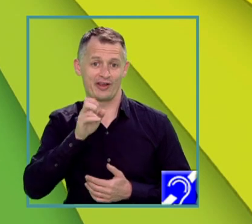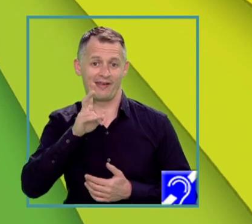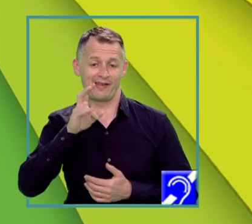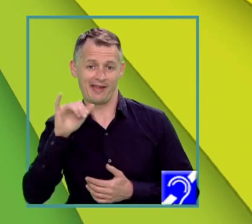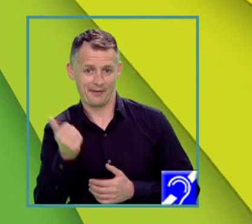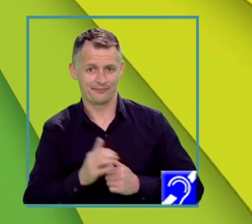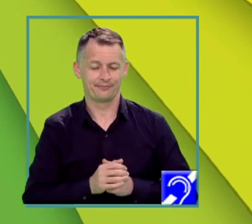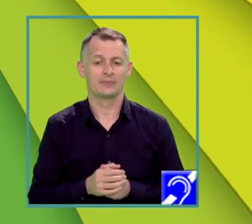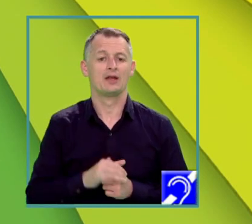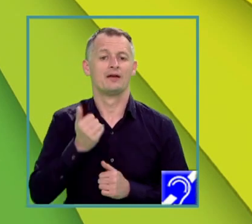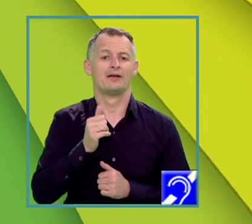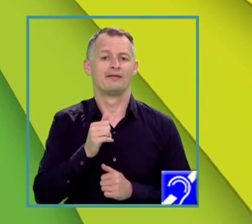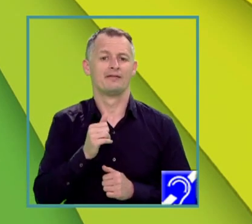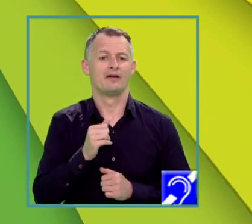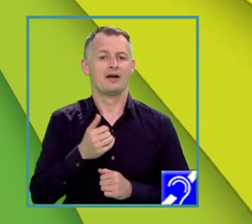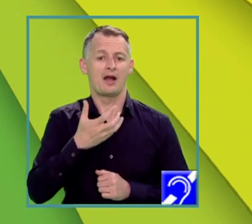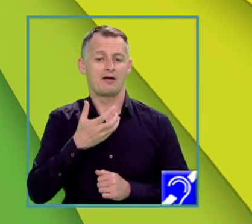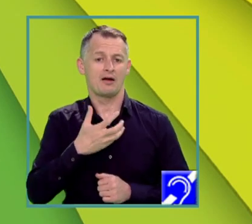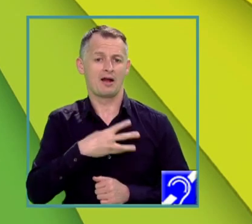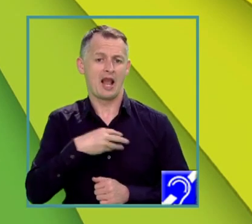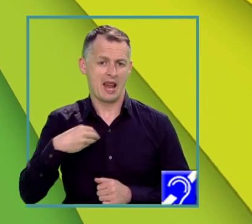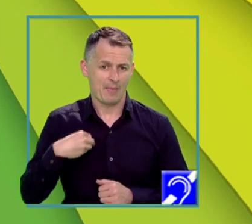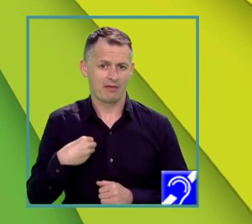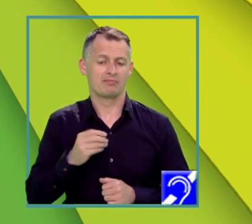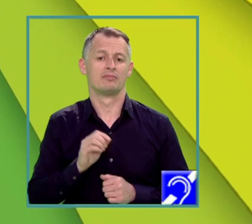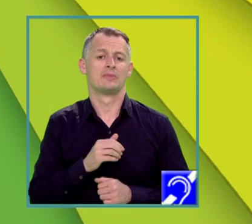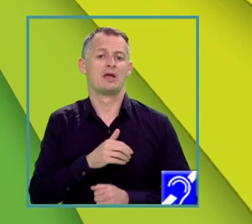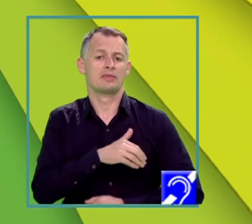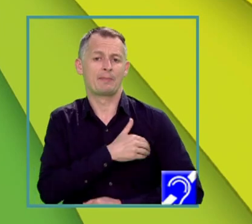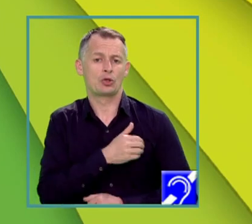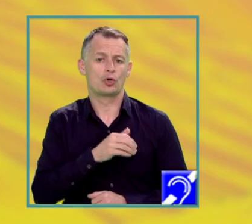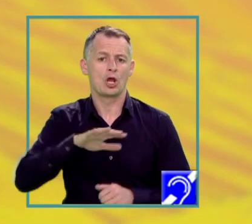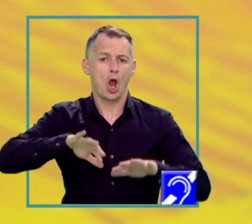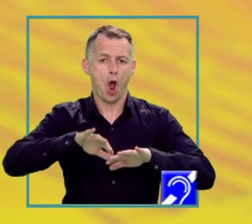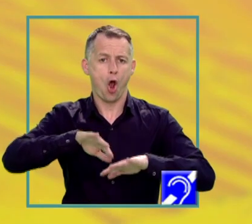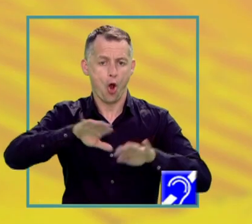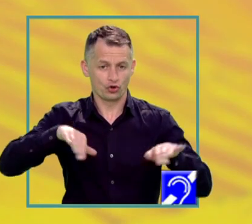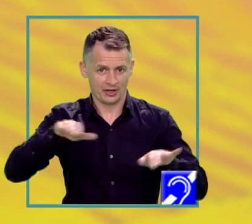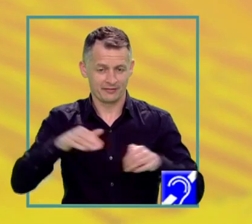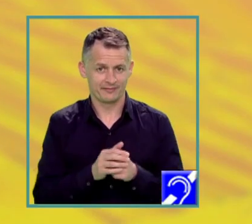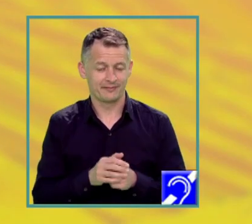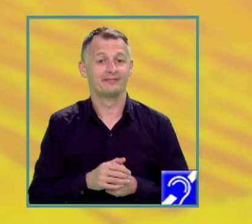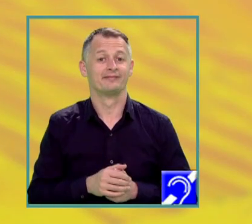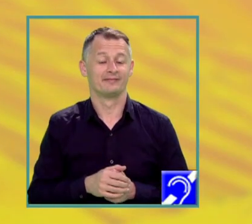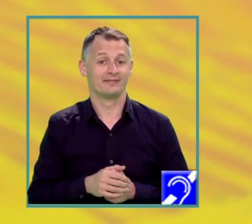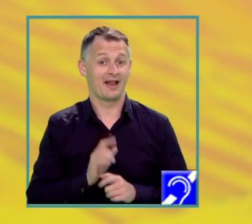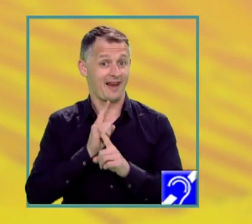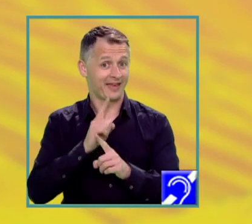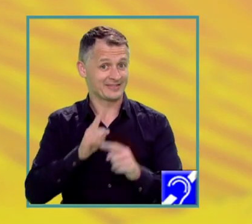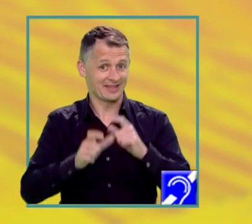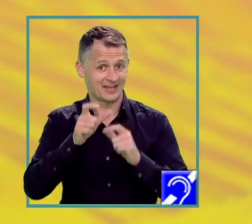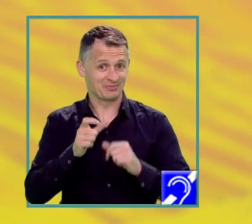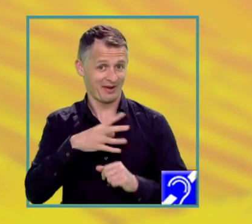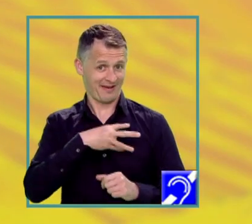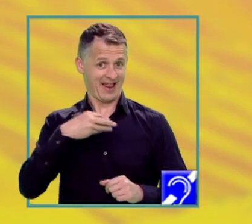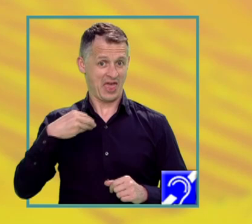temperat oceanică este specifică orașului capitală marcat pe hartă cu numărul lecția despre clima despre și cu care